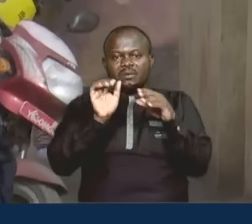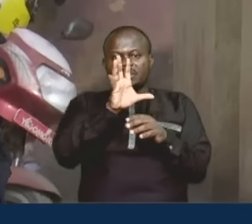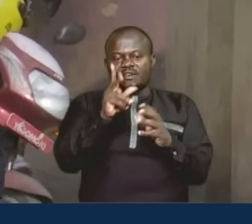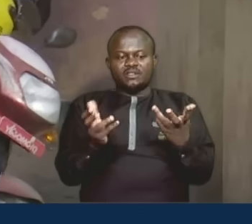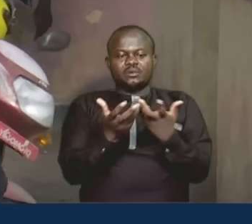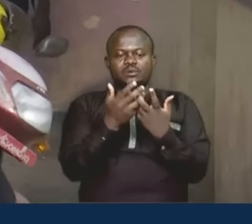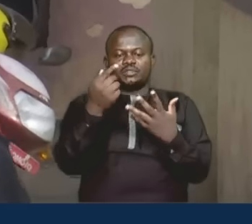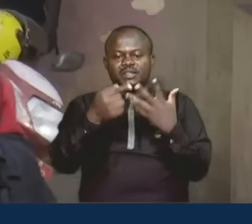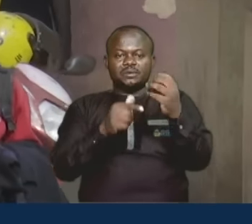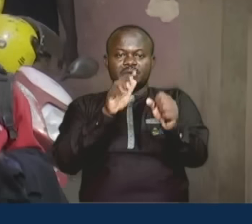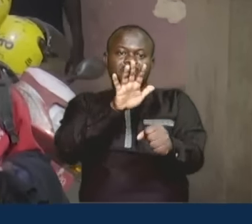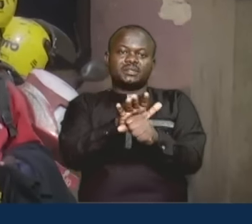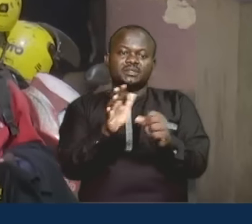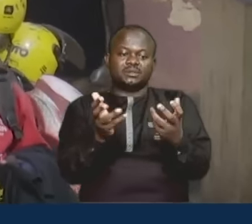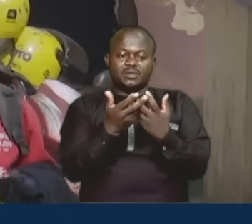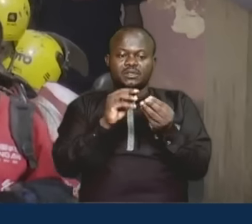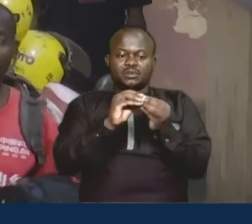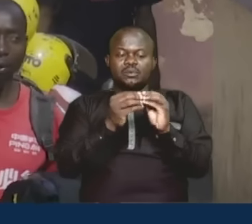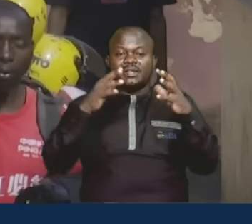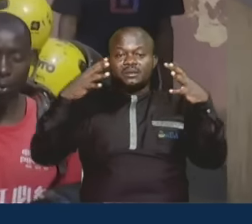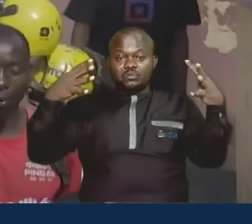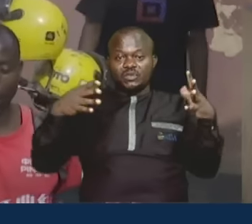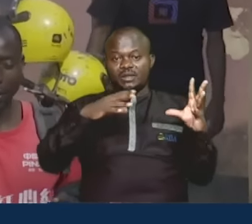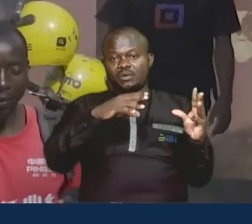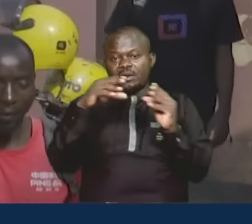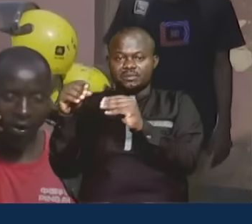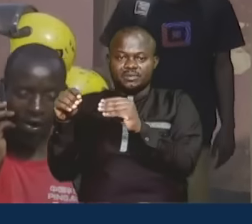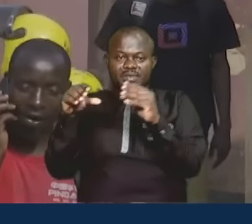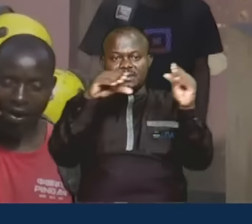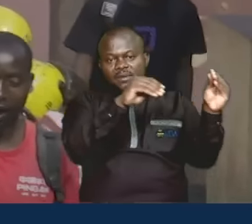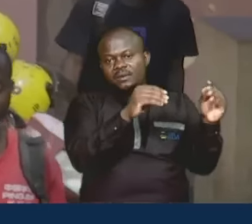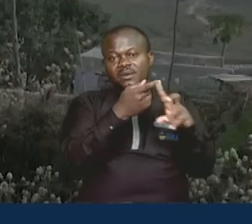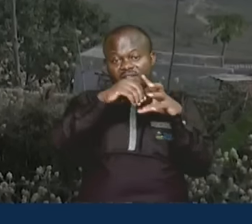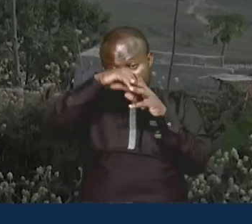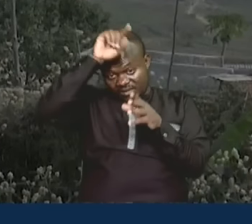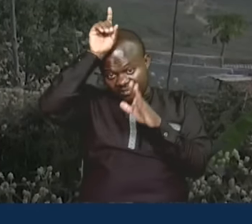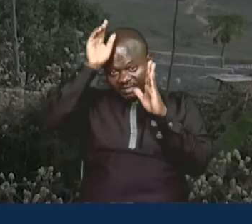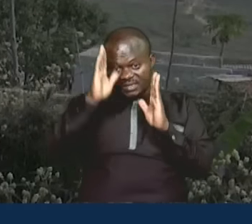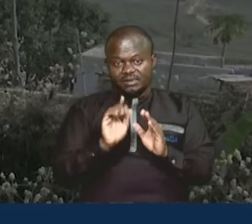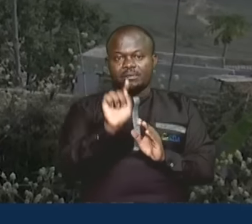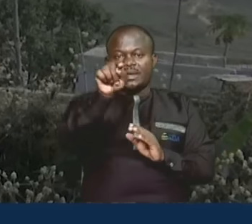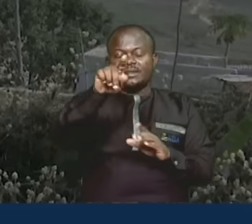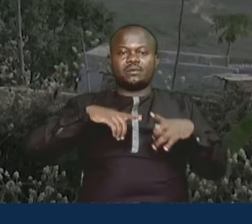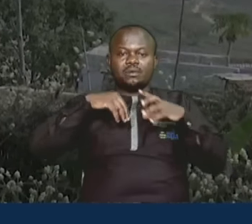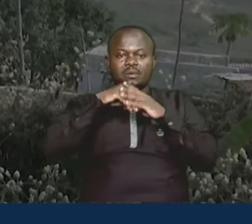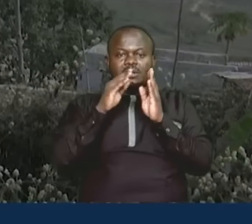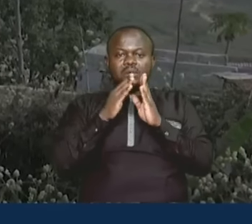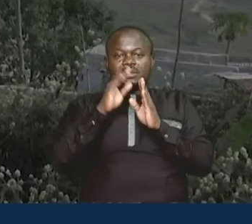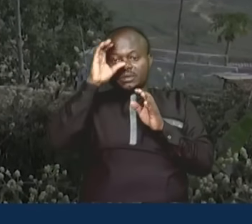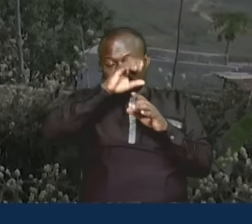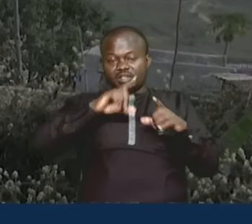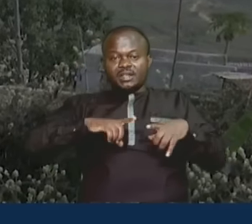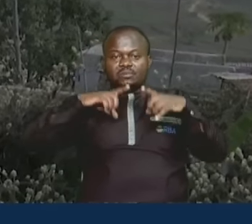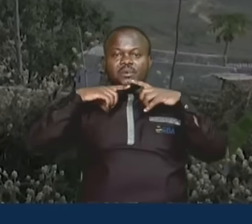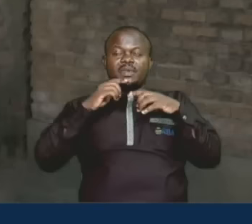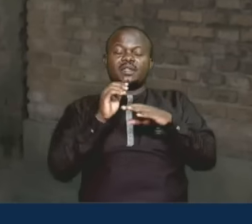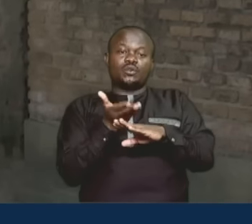byinshi ku birebana n'umubare munini w'abimukira bava mu bice by'icyaro bajya kuba mu mijyi gushaka imibereho